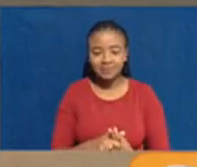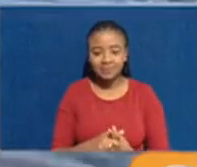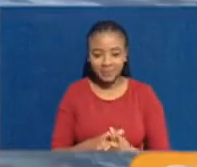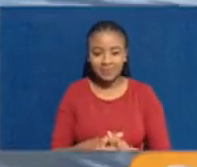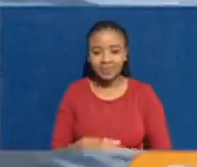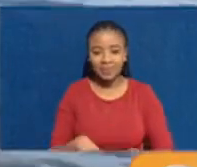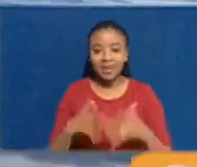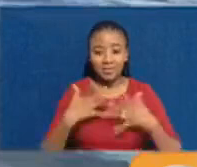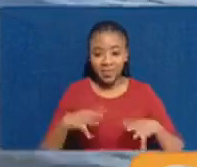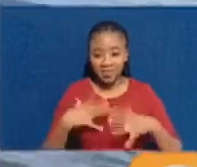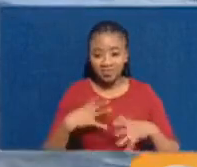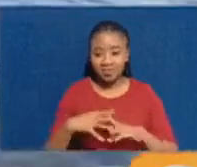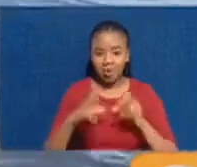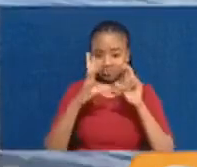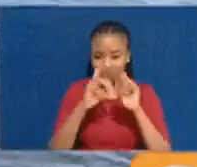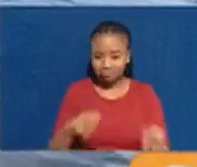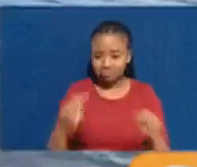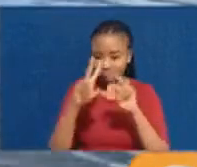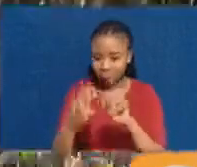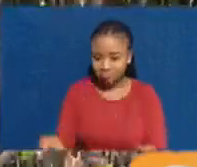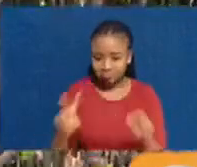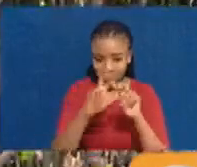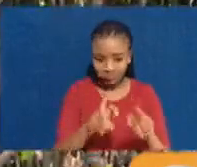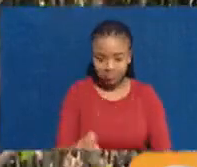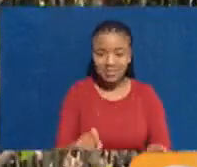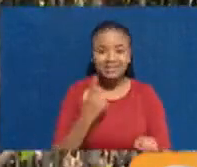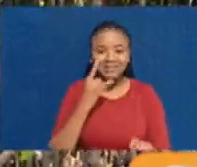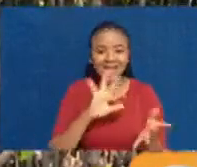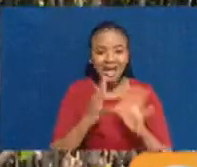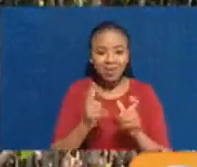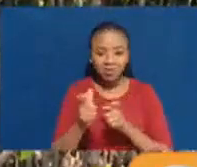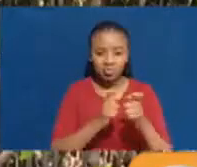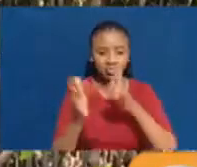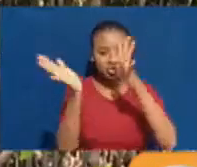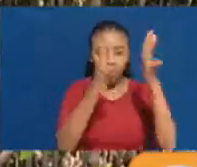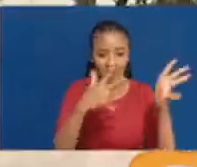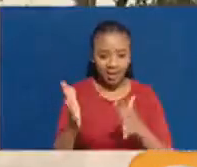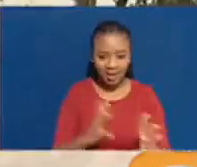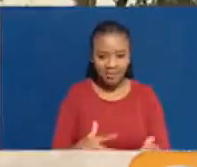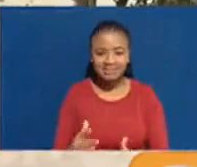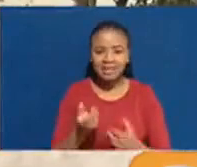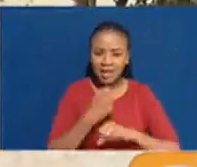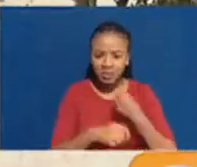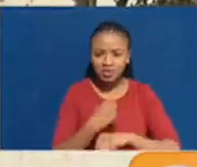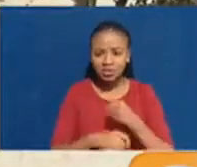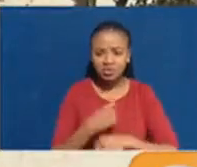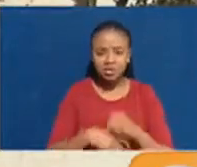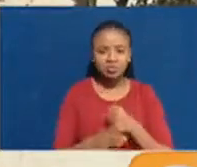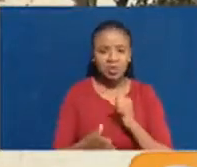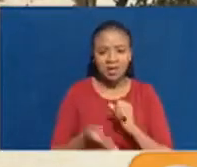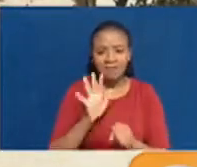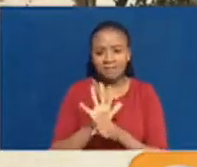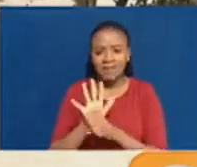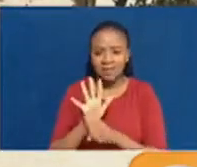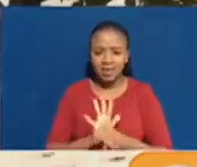kaa ambao wamekuwa wakiendeleza juhudi za kudhibiti hewa hiyo wamekuwa mbioni kuhakikisha pwani ina idadi kubwa ya mikoko